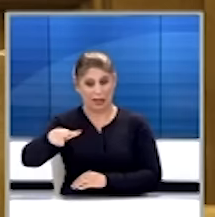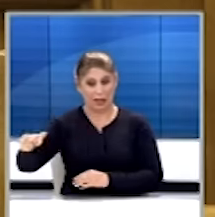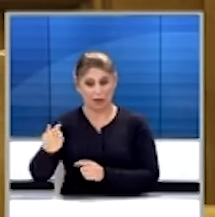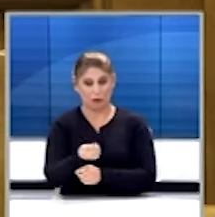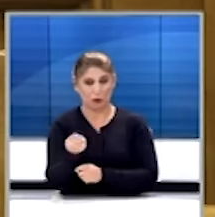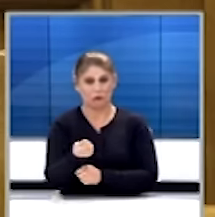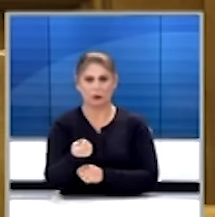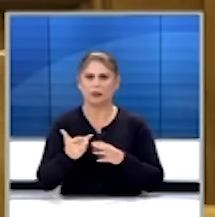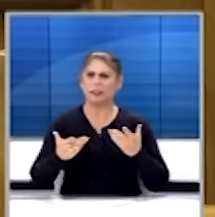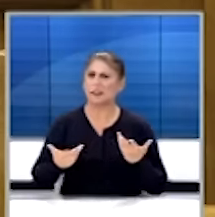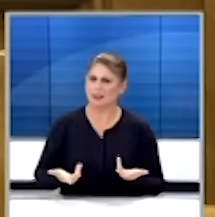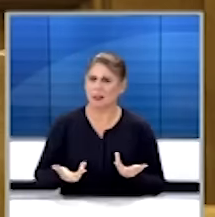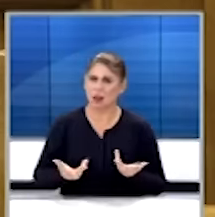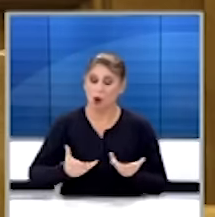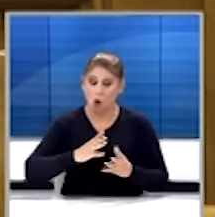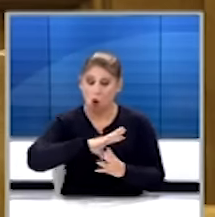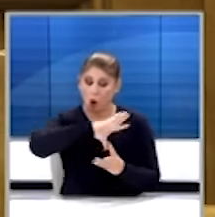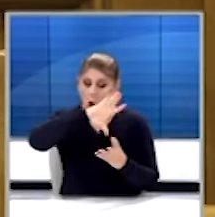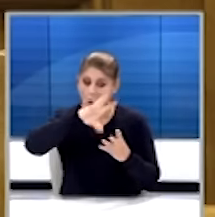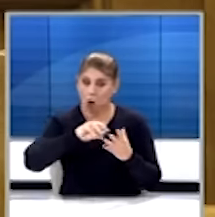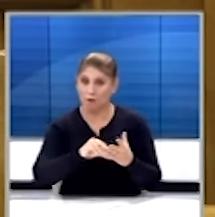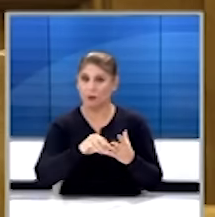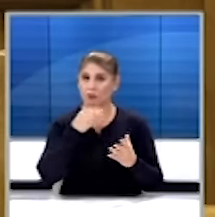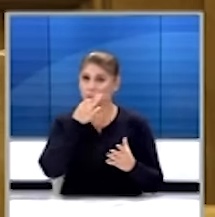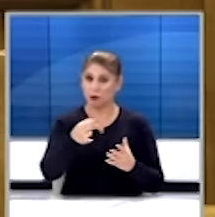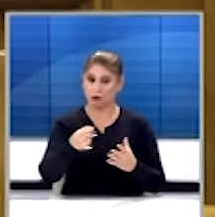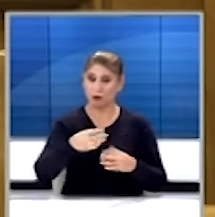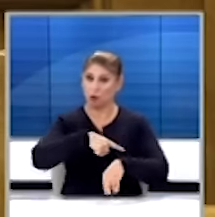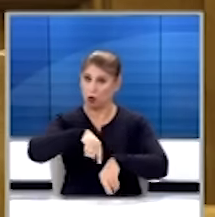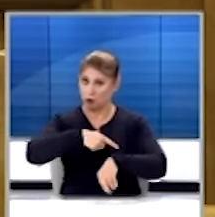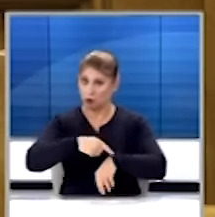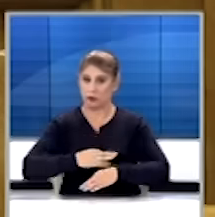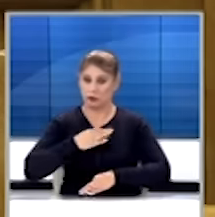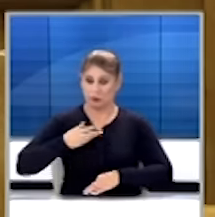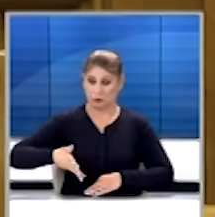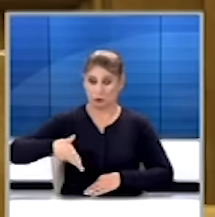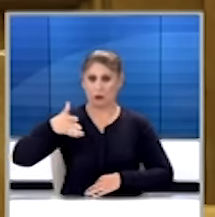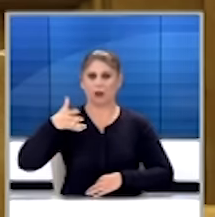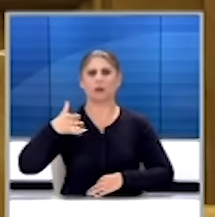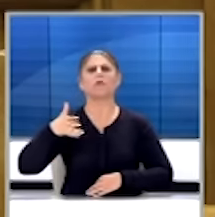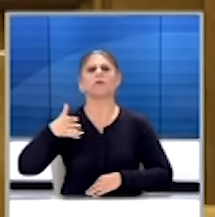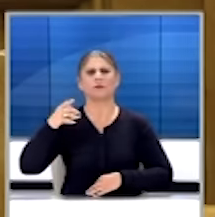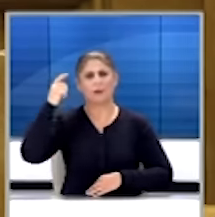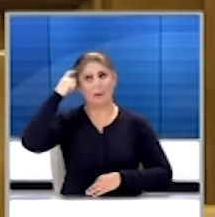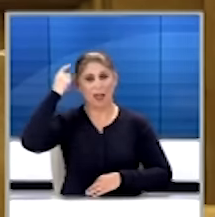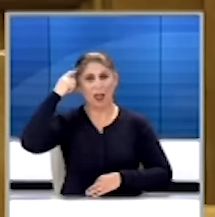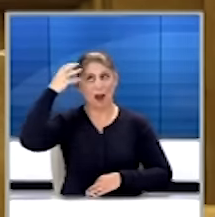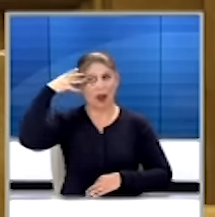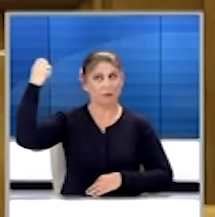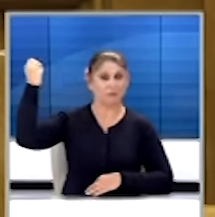Γιατί όλα αυτά που σας λέω τόση ώρα, κύριε Μητσοτάκη, δεν τα βγάζουμε από το μυαλό